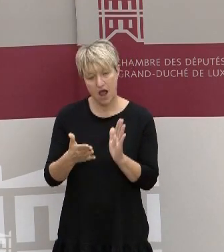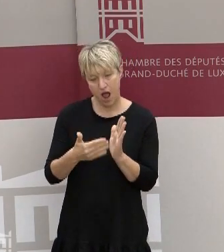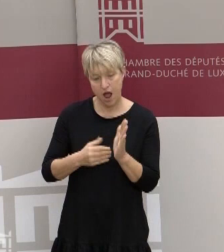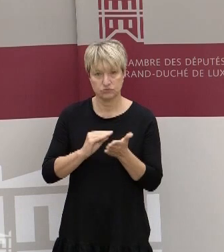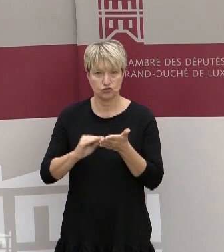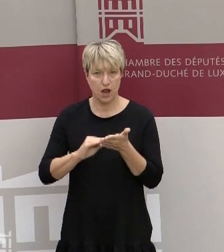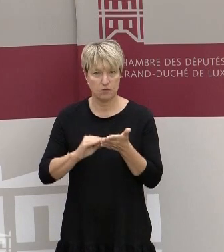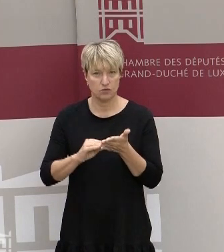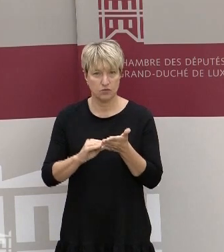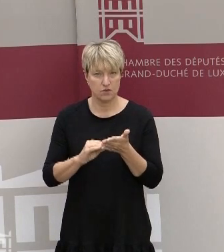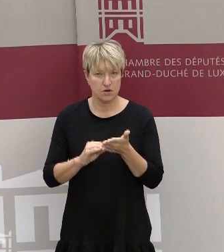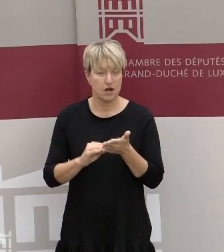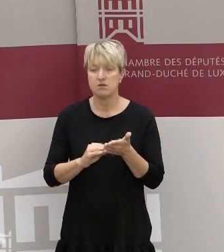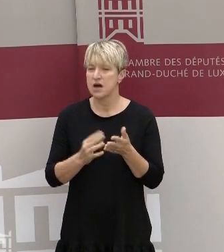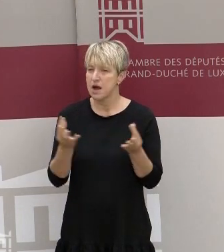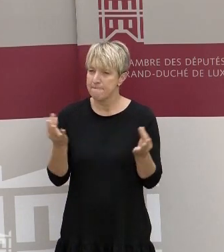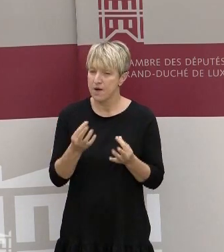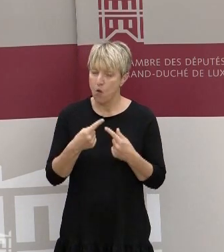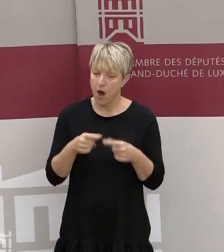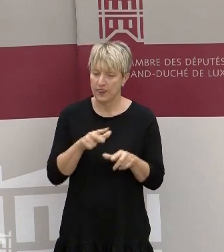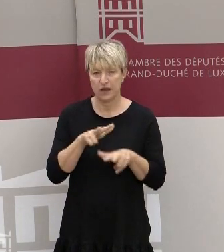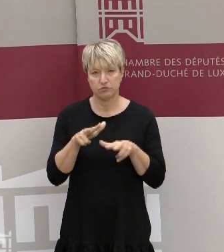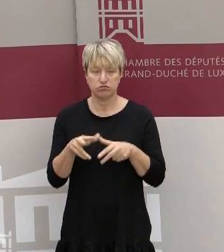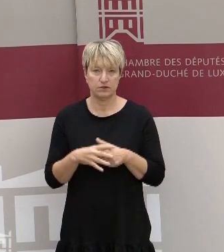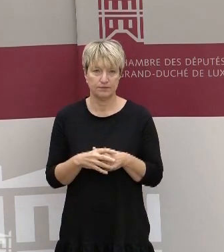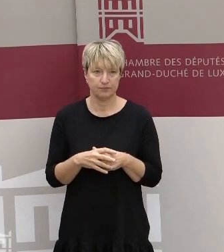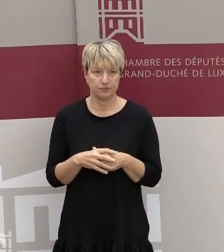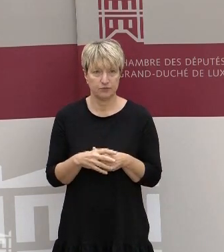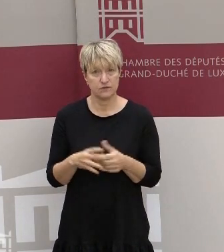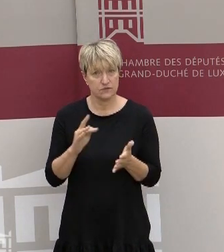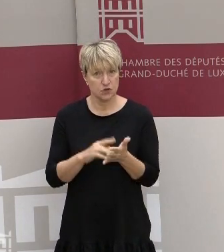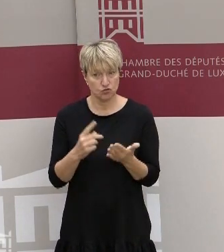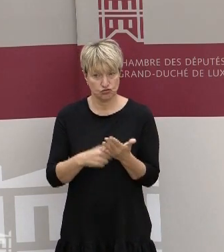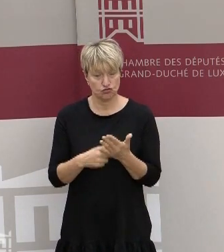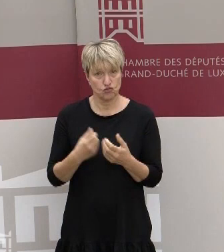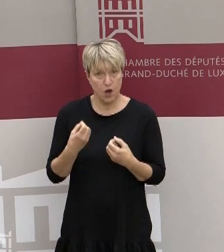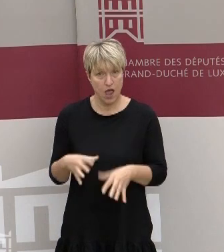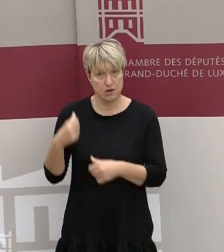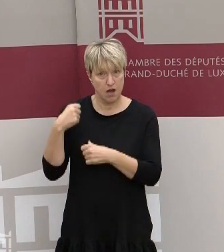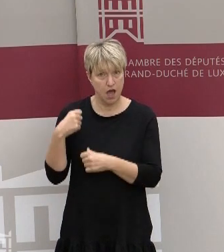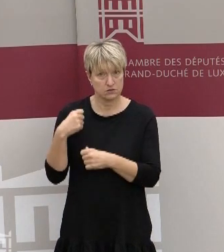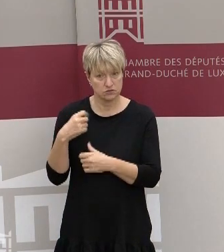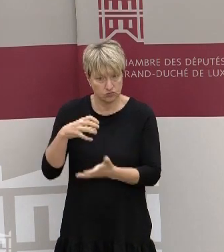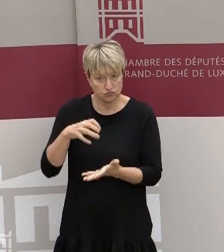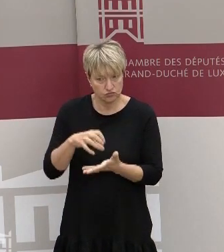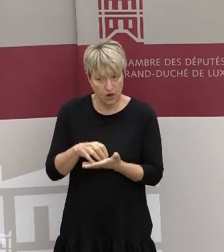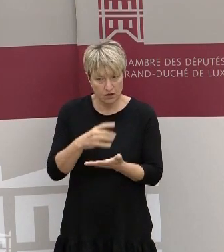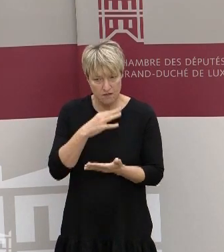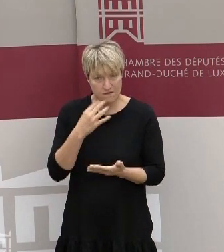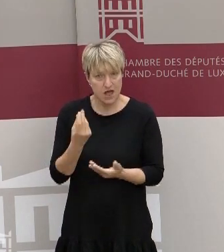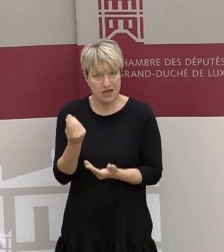Individuum. Immerhin kostet das Steuerentlastung der Stadt all Jahr als viel Geld. Für uns muss das nur die dafür greifen, für uns